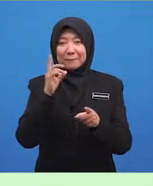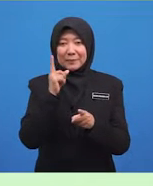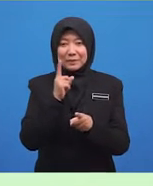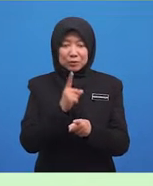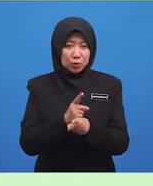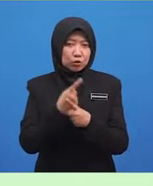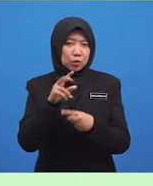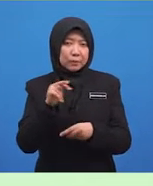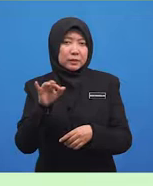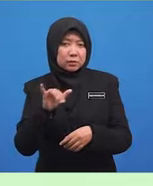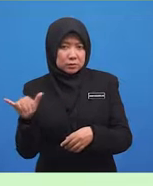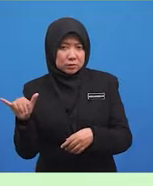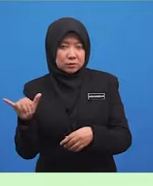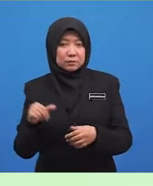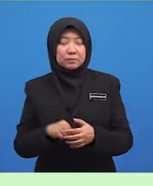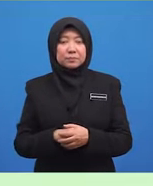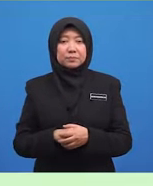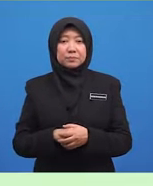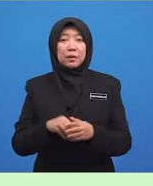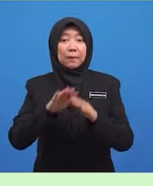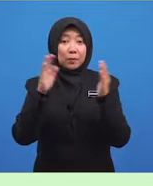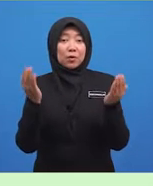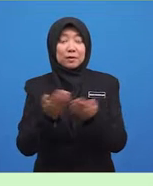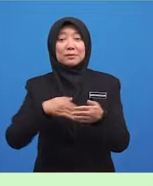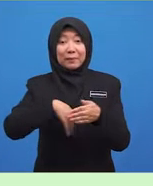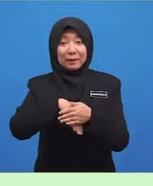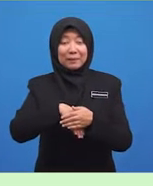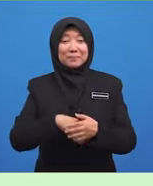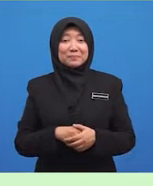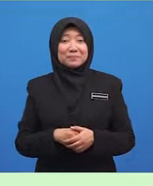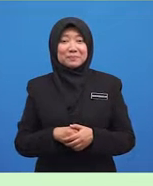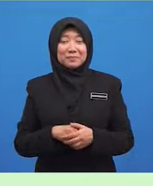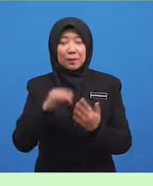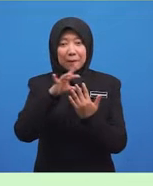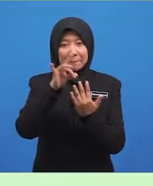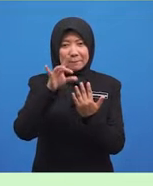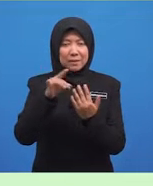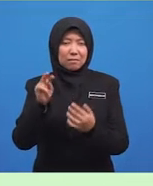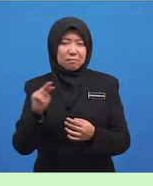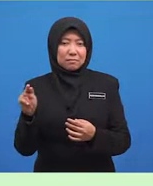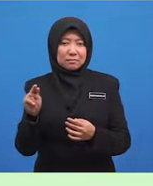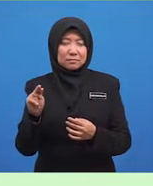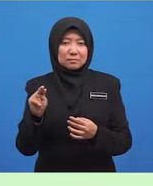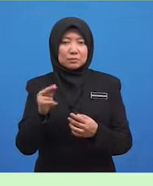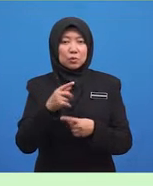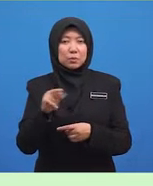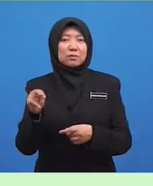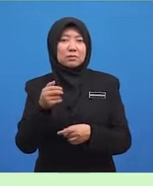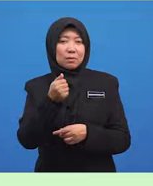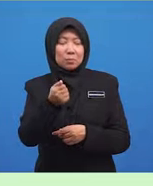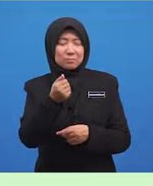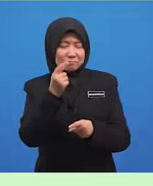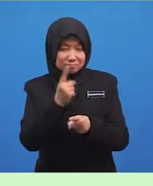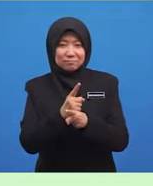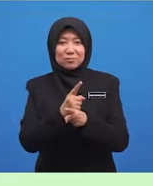Ya, betul. Jawapannya ialah bola sepak. Pilihan jawapan kamu memang